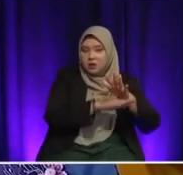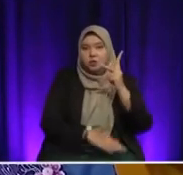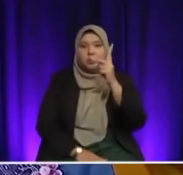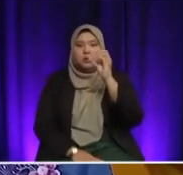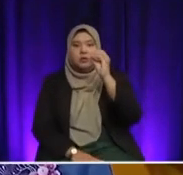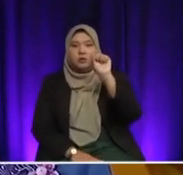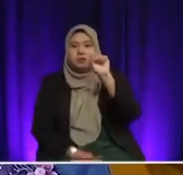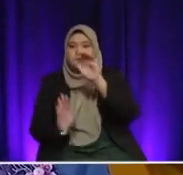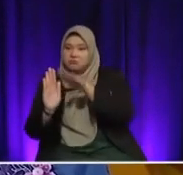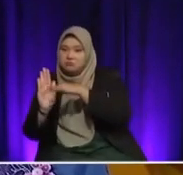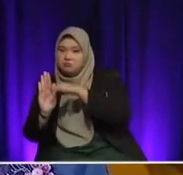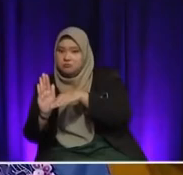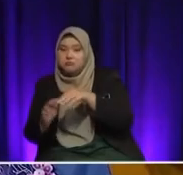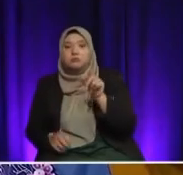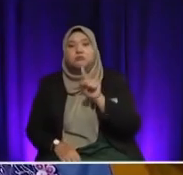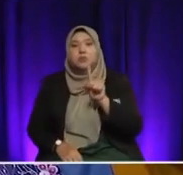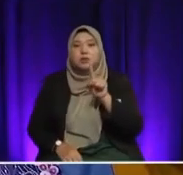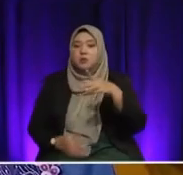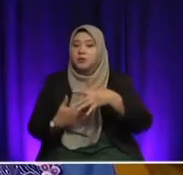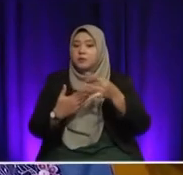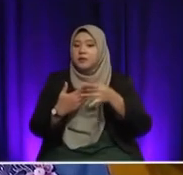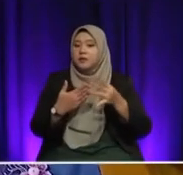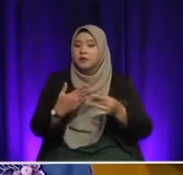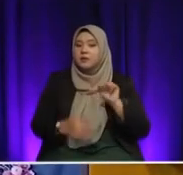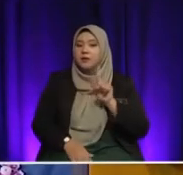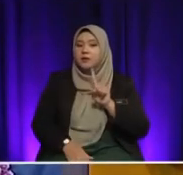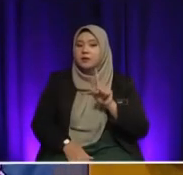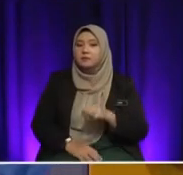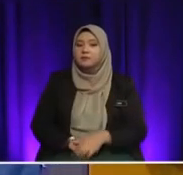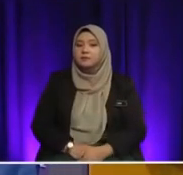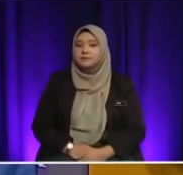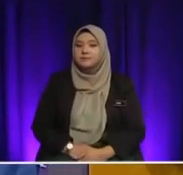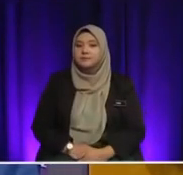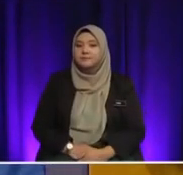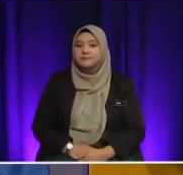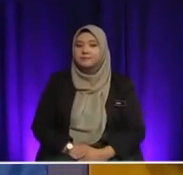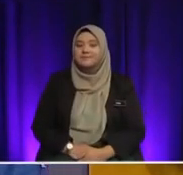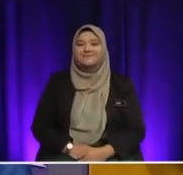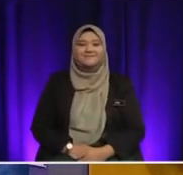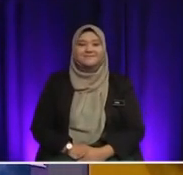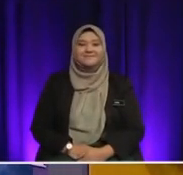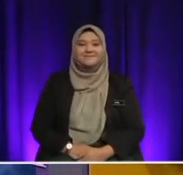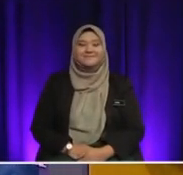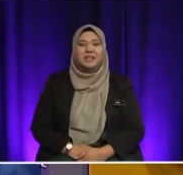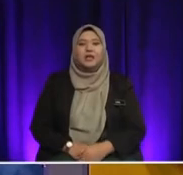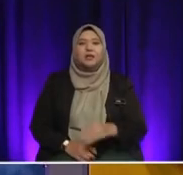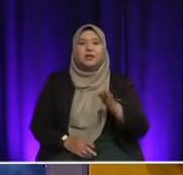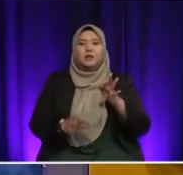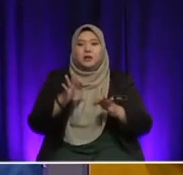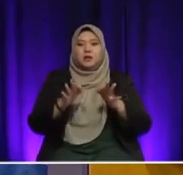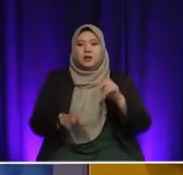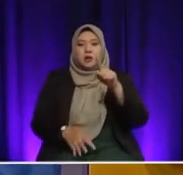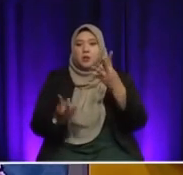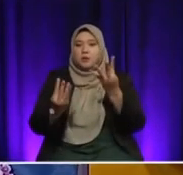ni atau murid mata pelajaran vocational ni, sebenarnya kerajaan nak dia jadi usahawan. Jadi memang nak ajar mereka